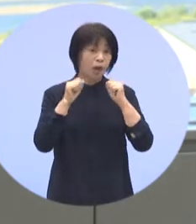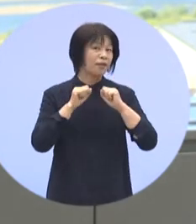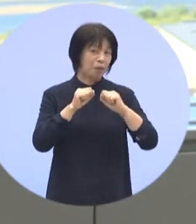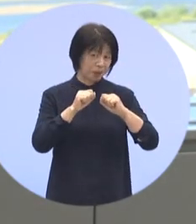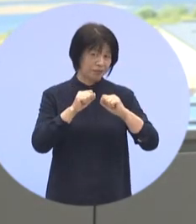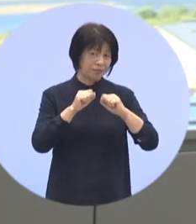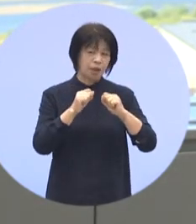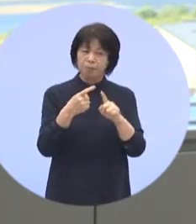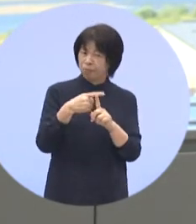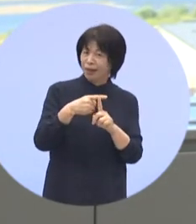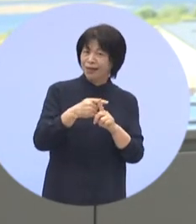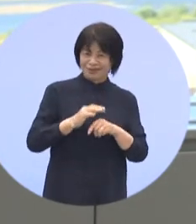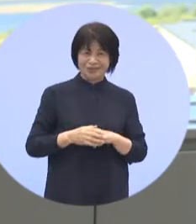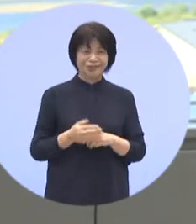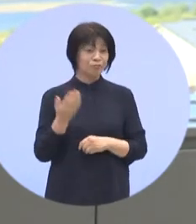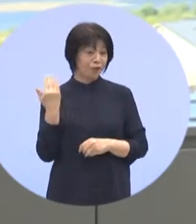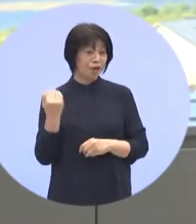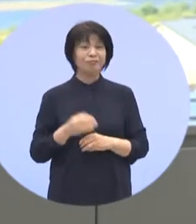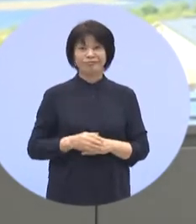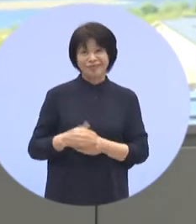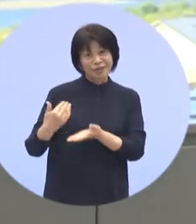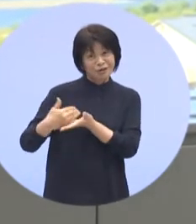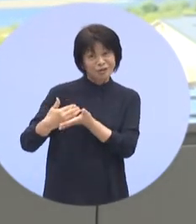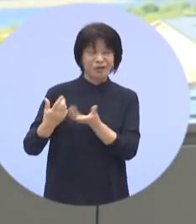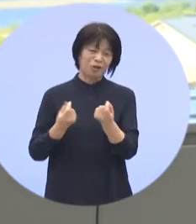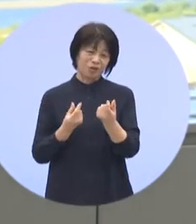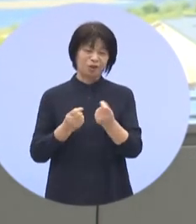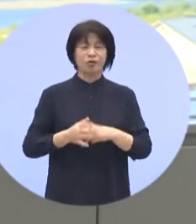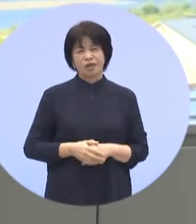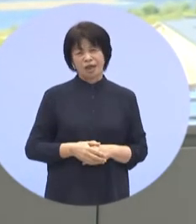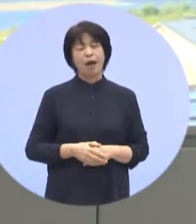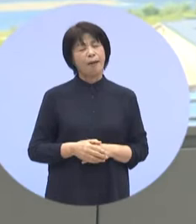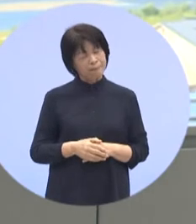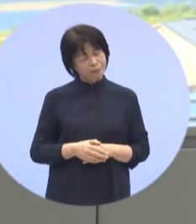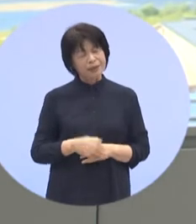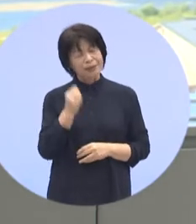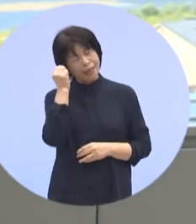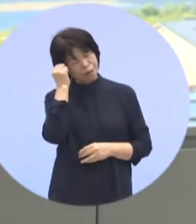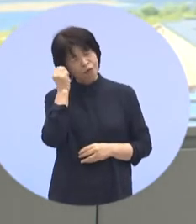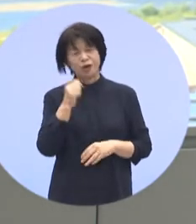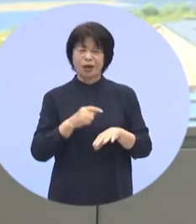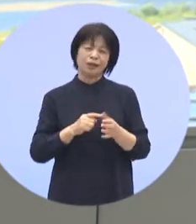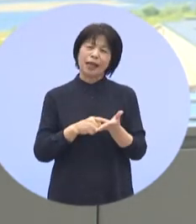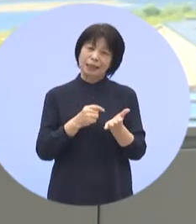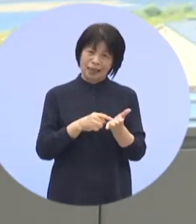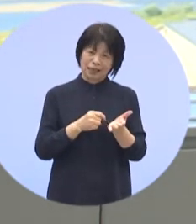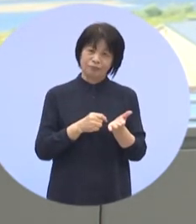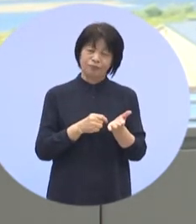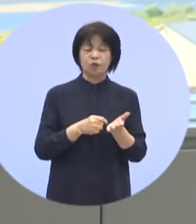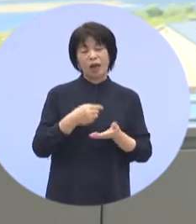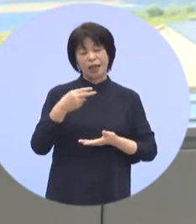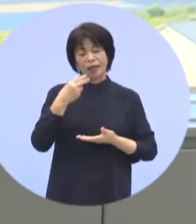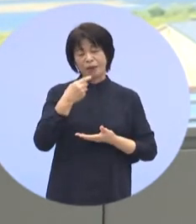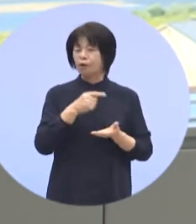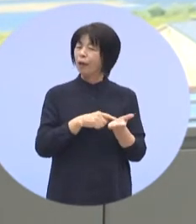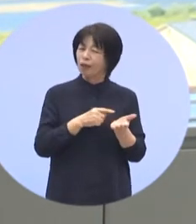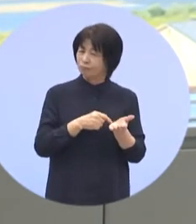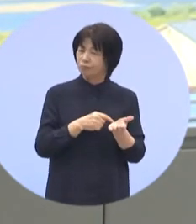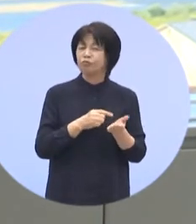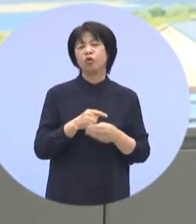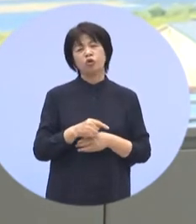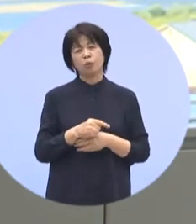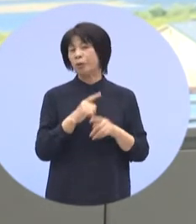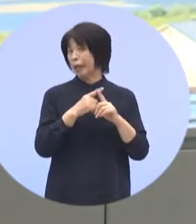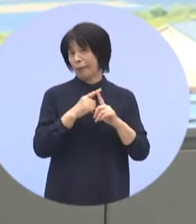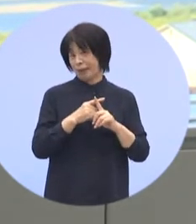て、先ほど荒川選手もおっしゃってたんですけど、やっぱり睡眠不足であったり栄養不足は免疫力の低下につながるって